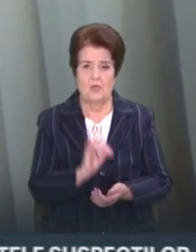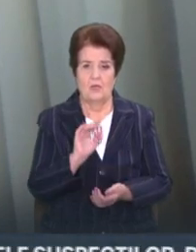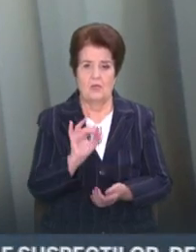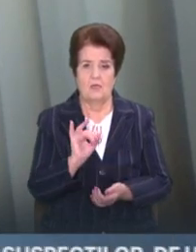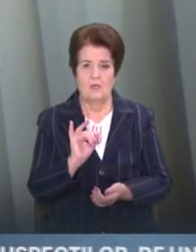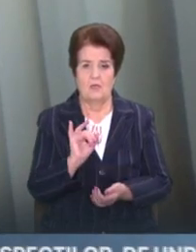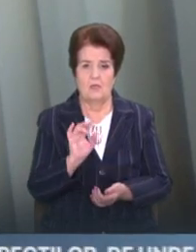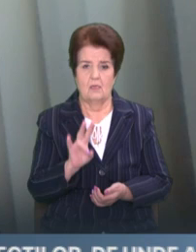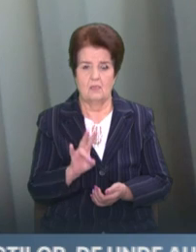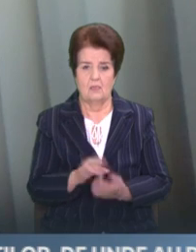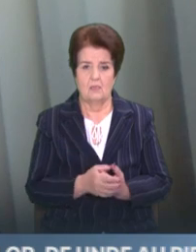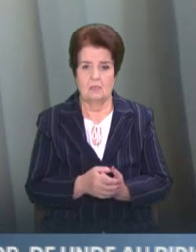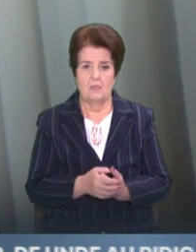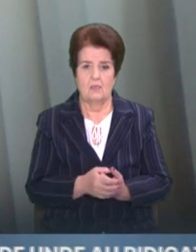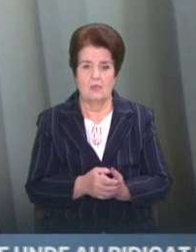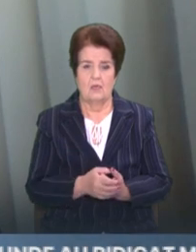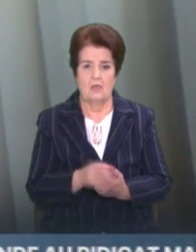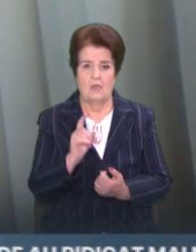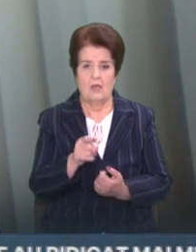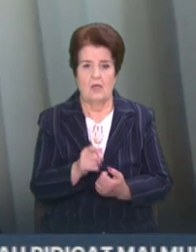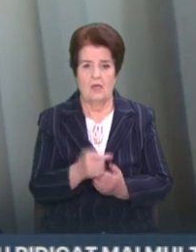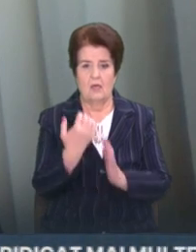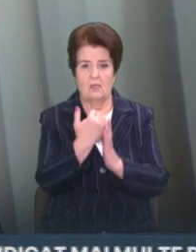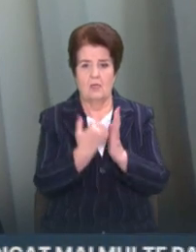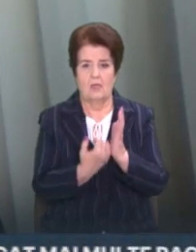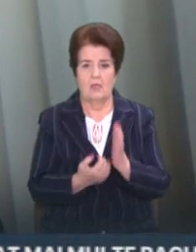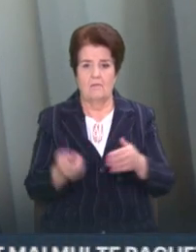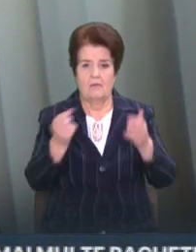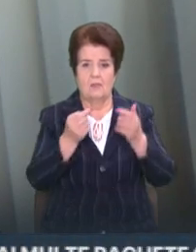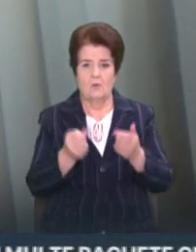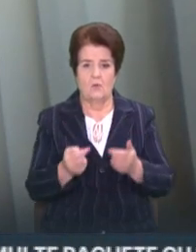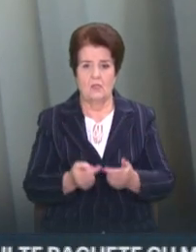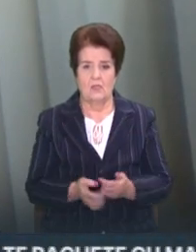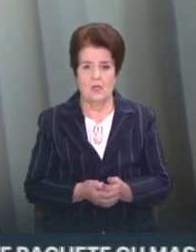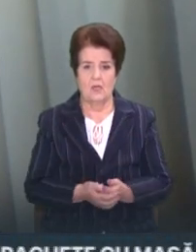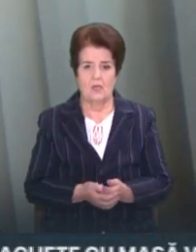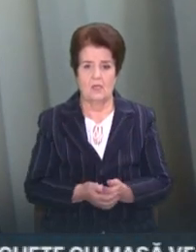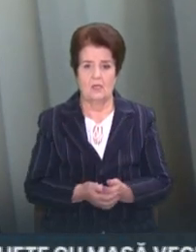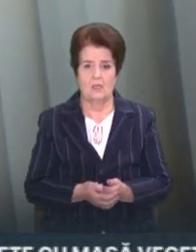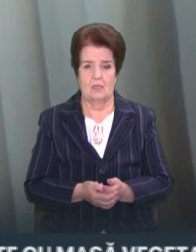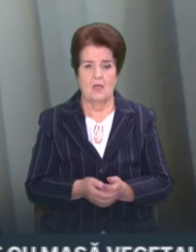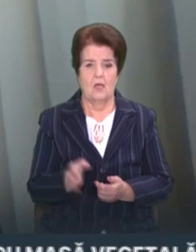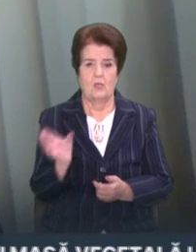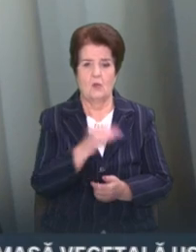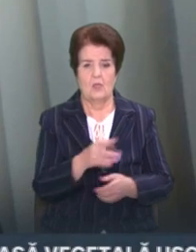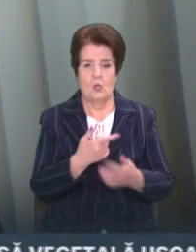ce se privește stabilirea tarifului, ținând cont de faptul că aproximativ 20% din energie electrică care este produsă